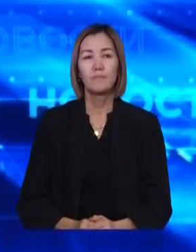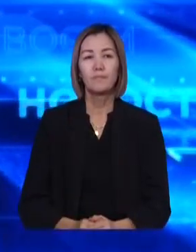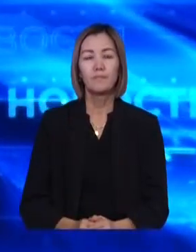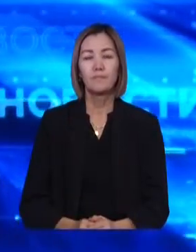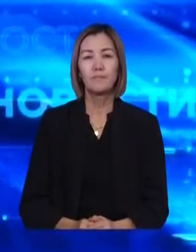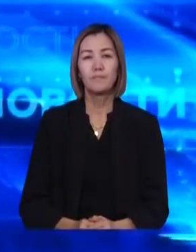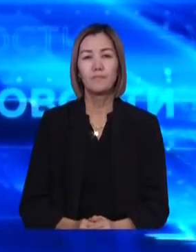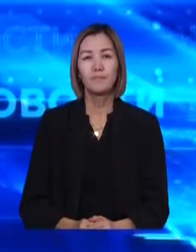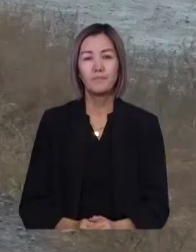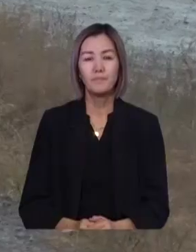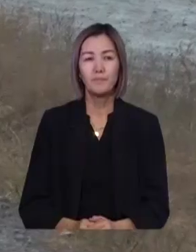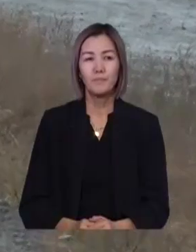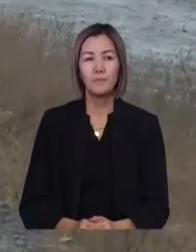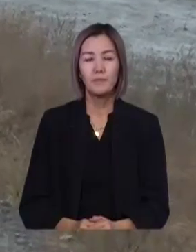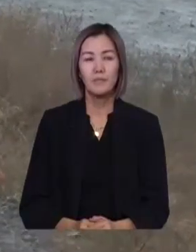расскажет подробнее.